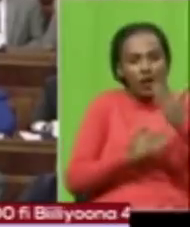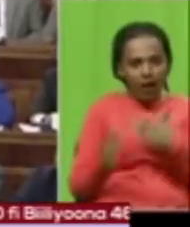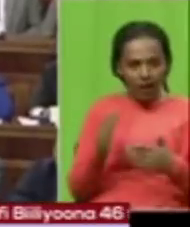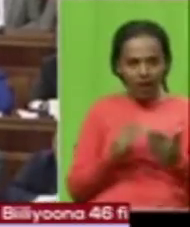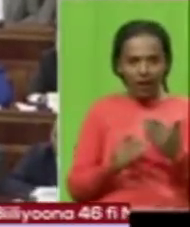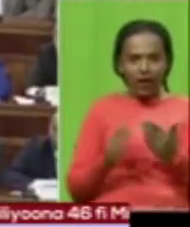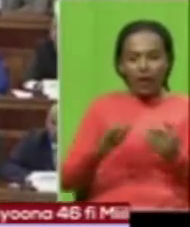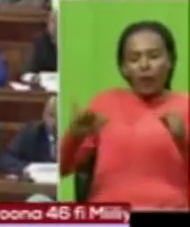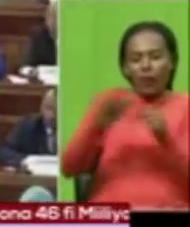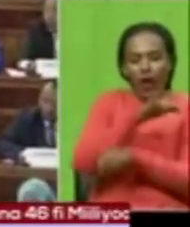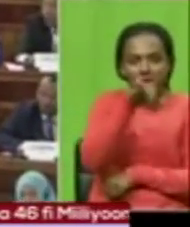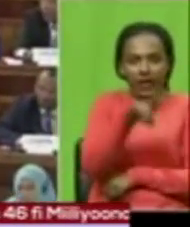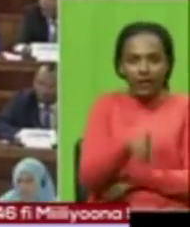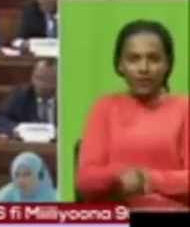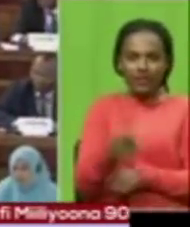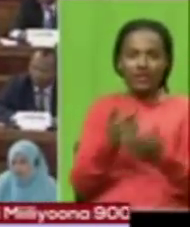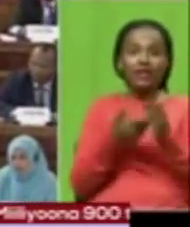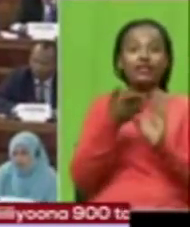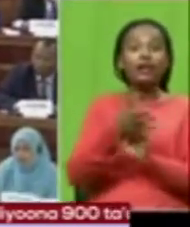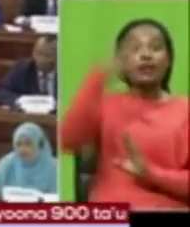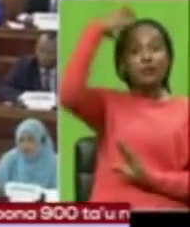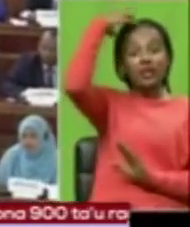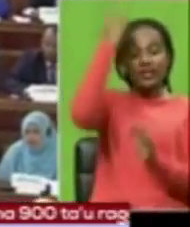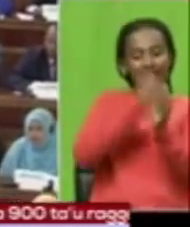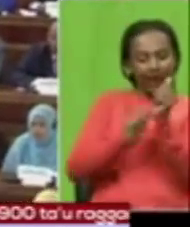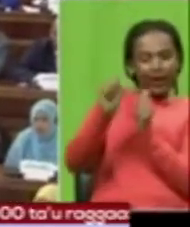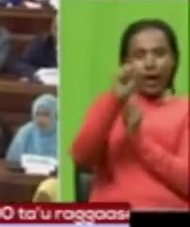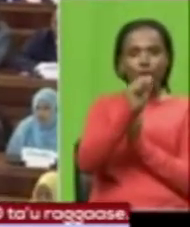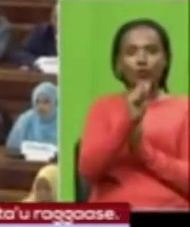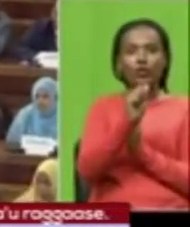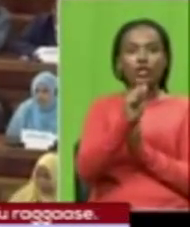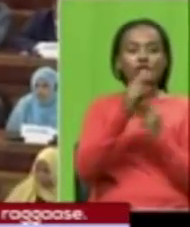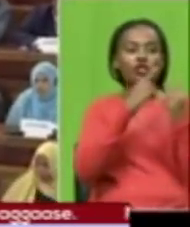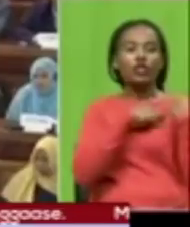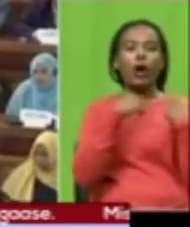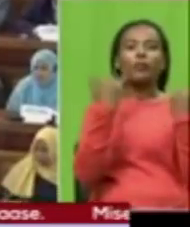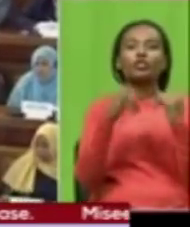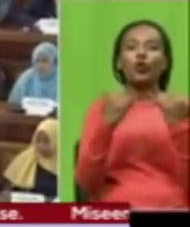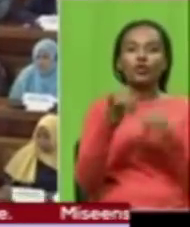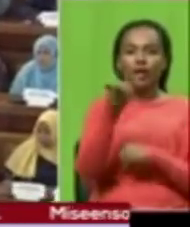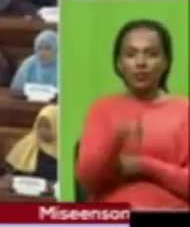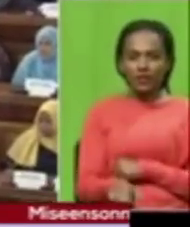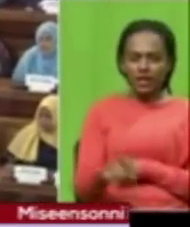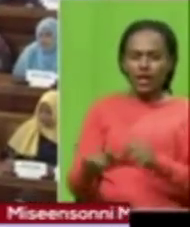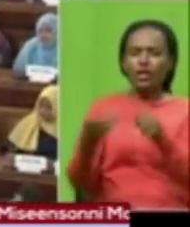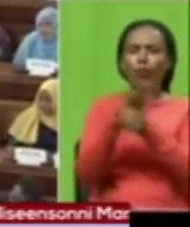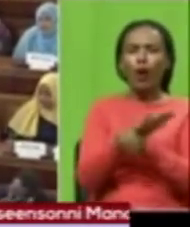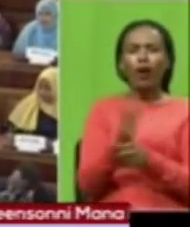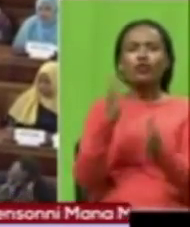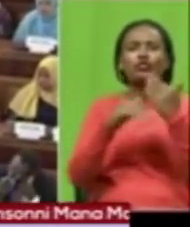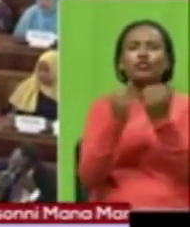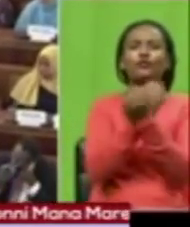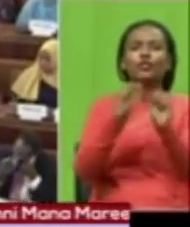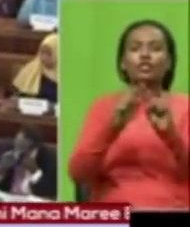eegalla. Qaaleensa jireenyaaf falli waaraan investimentii babal'isu carraa hojii uumuu fi misooma daldalaa irratti xiyyeeffachuun galii nama